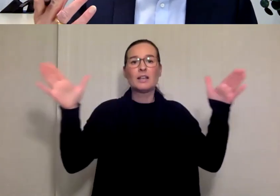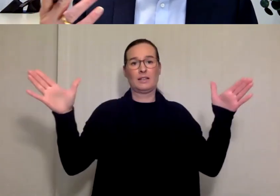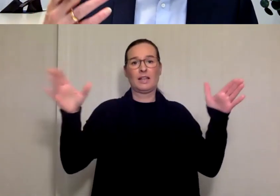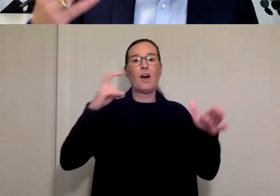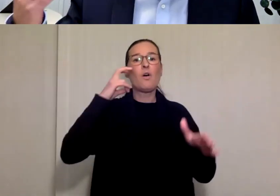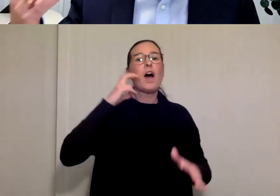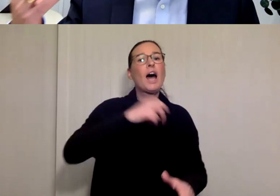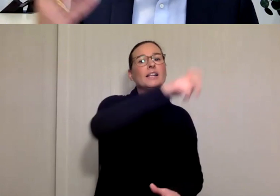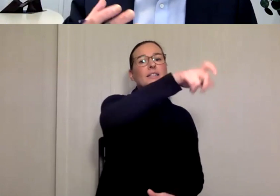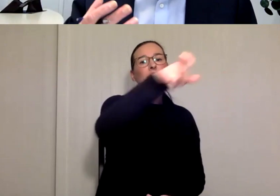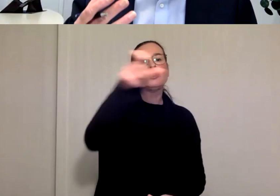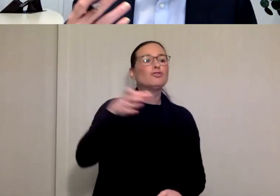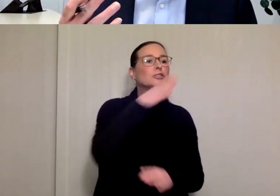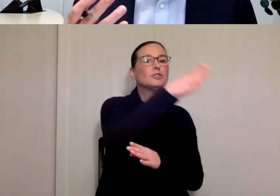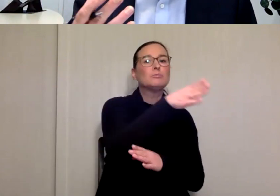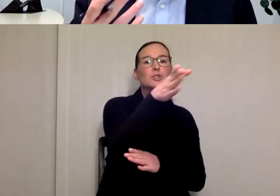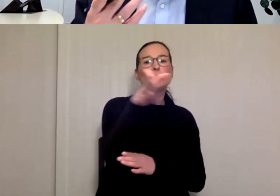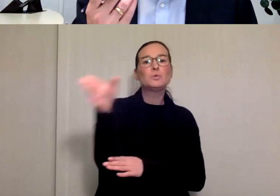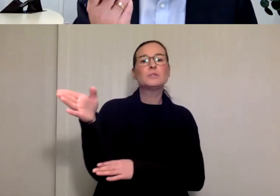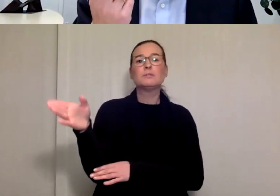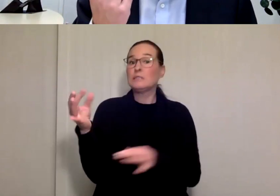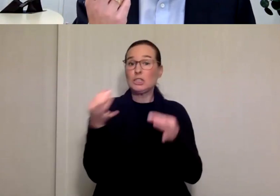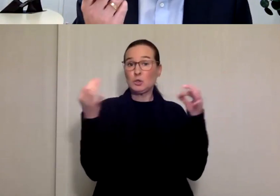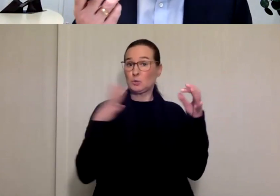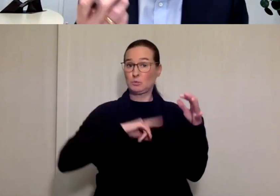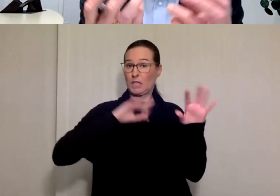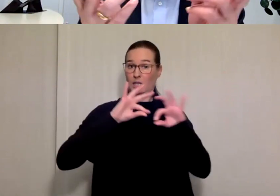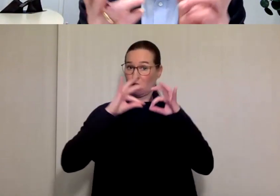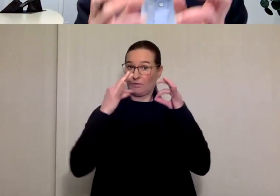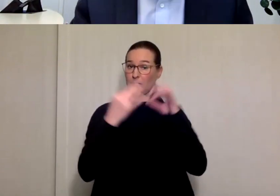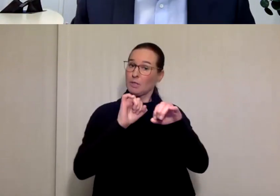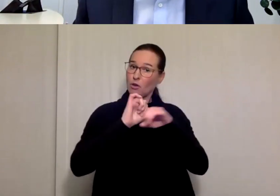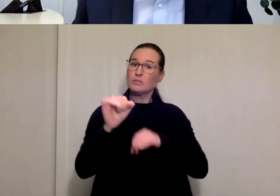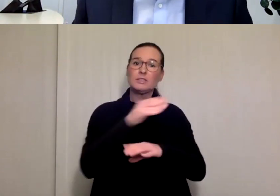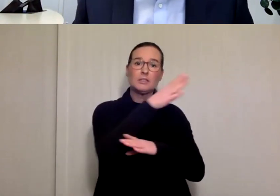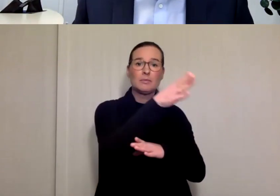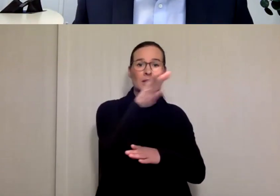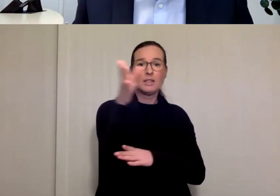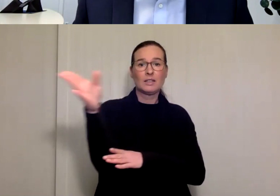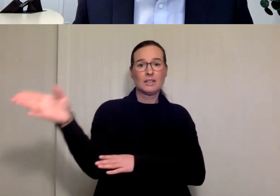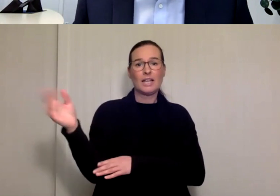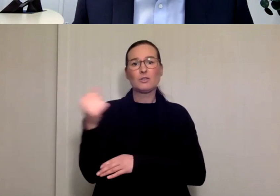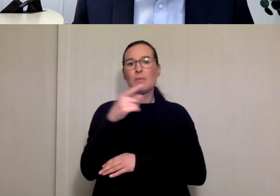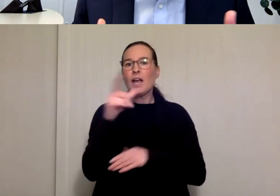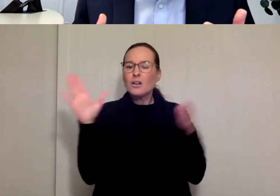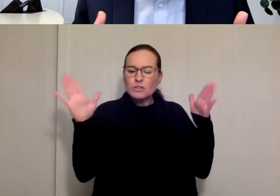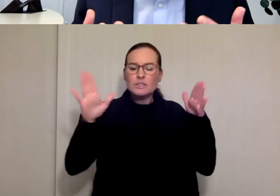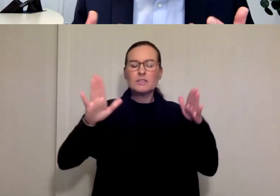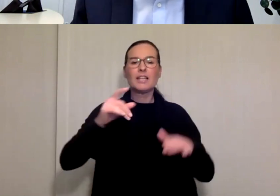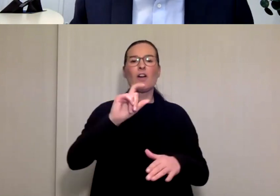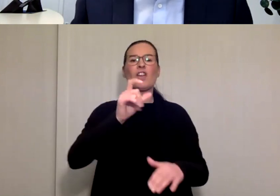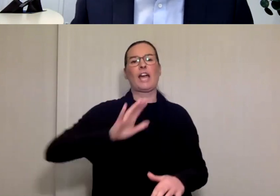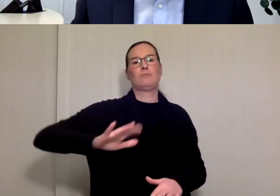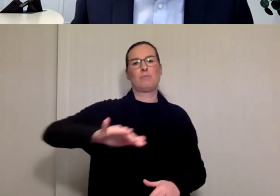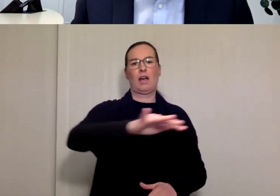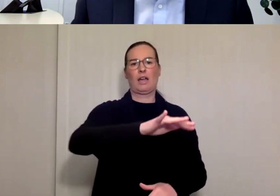Menschen, die vielleicht ja eben nicht direkt zur Familie gehören, aber auf Kernbereiche sich zu konzentrieren und